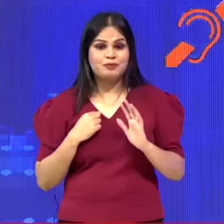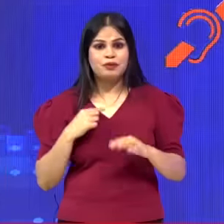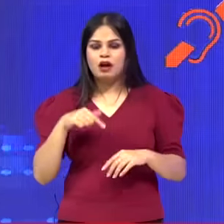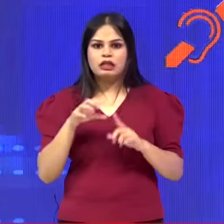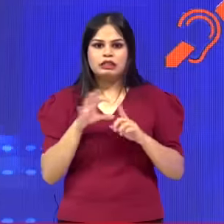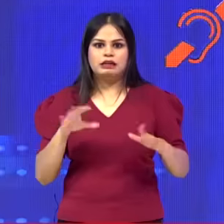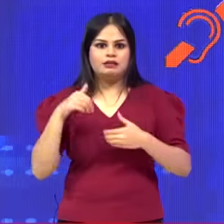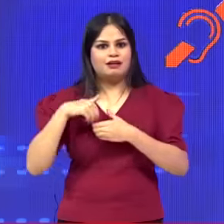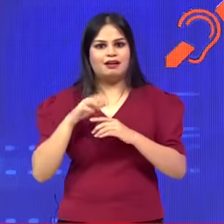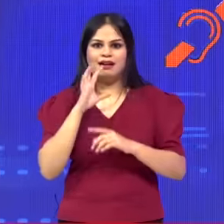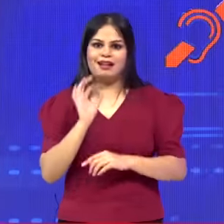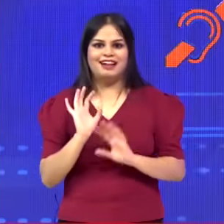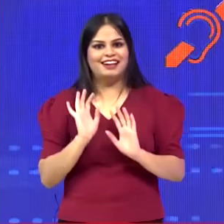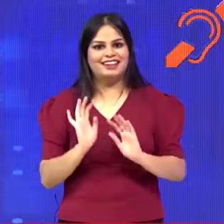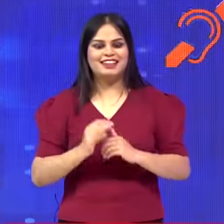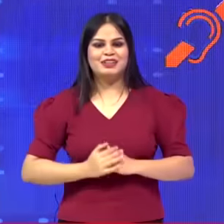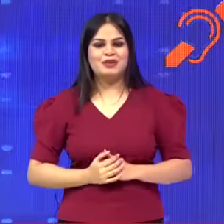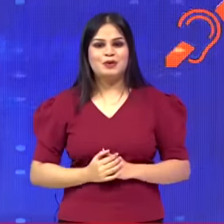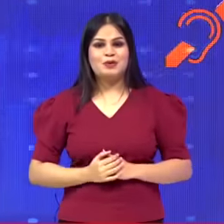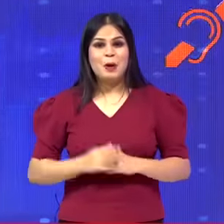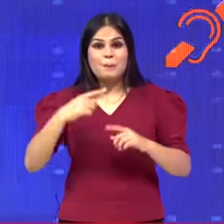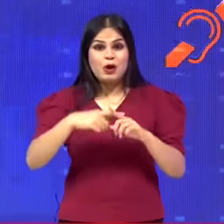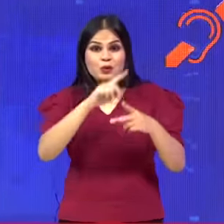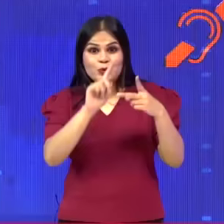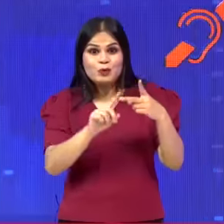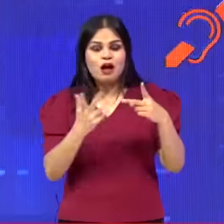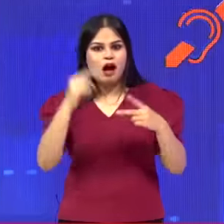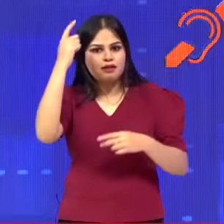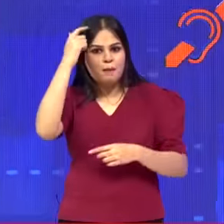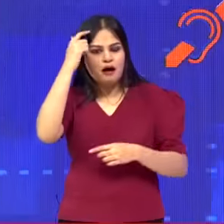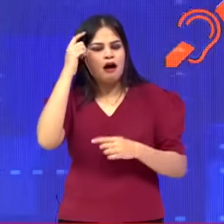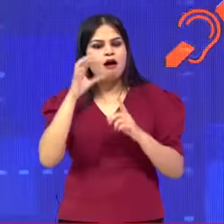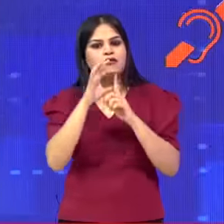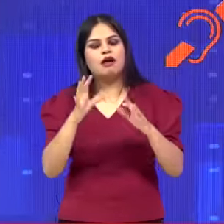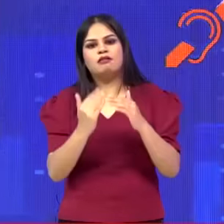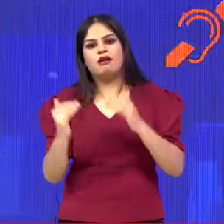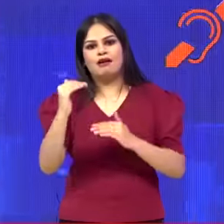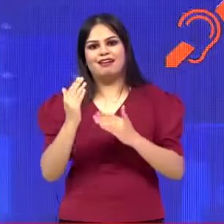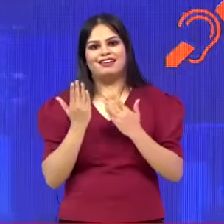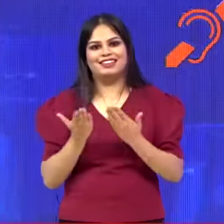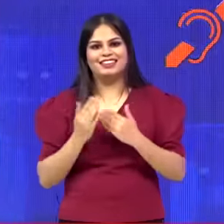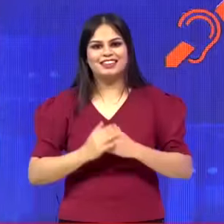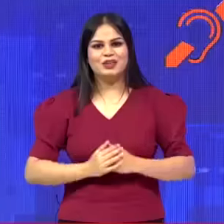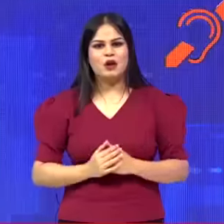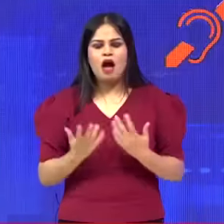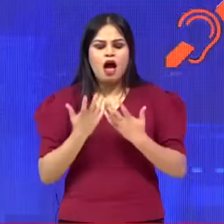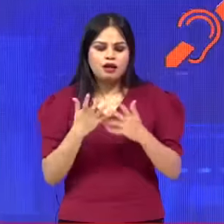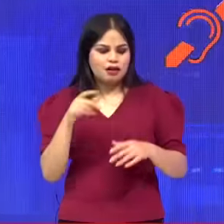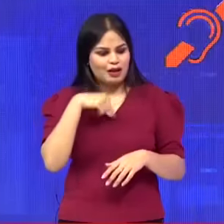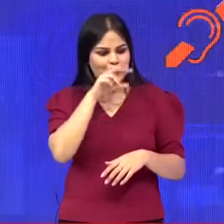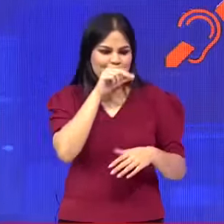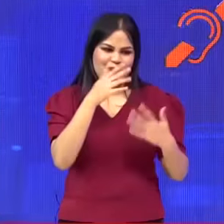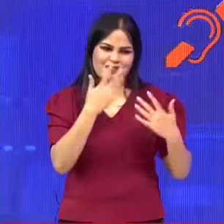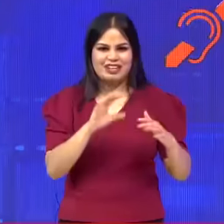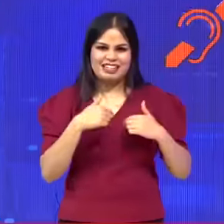बड़ी डेंजरस चीज है, और जो कुछ दिमाग है वो उससे भी डेंजर है, क्योंकि हम एक चीज कुछ बोल जाते